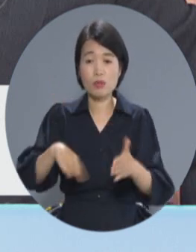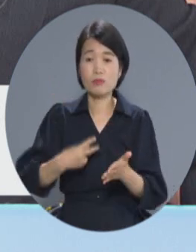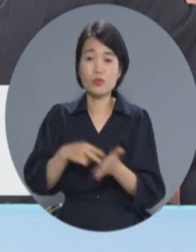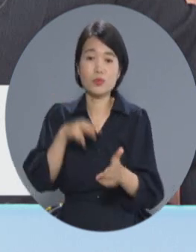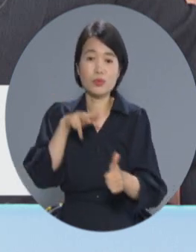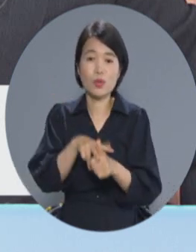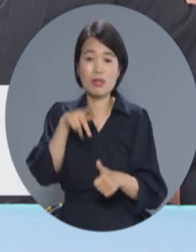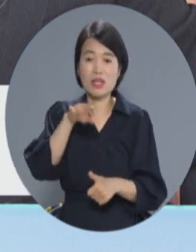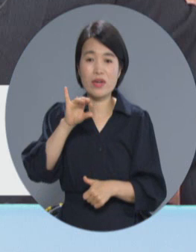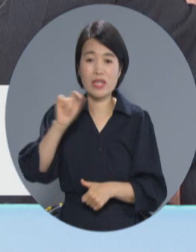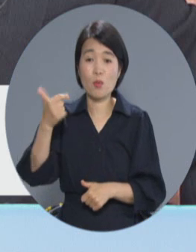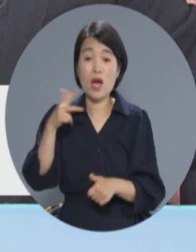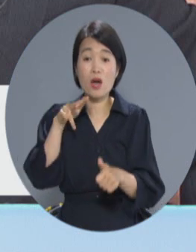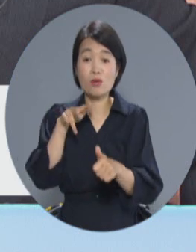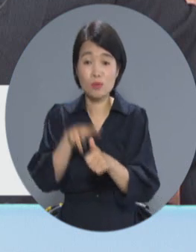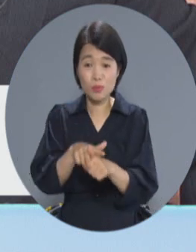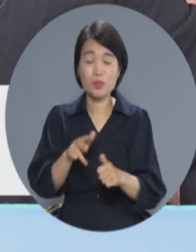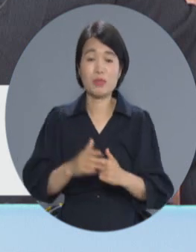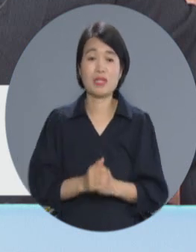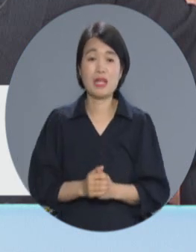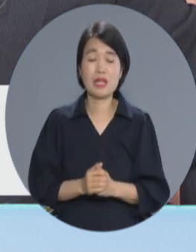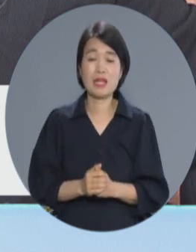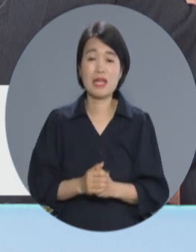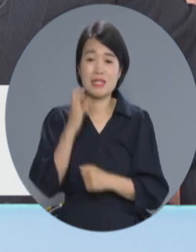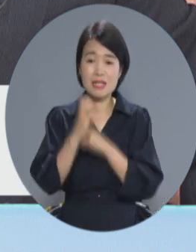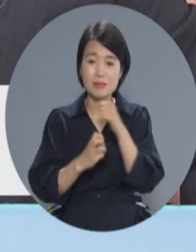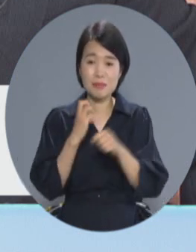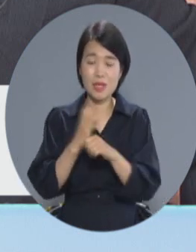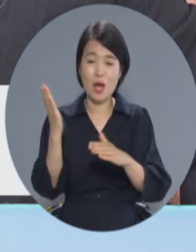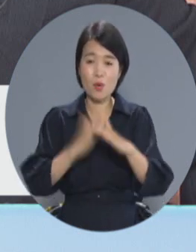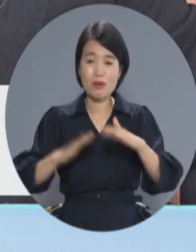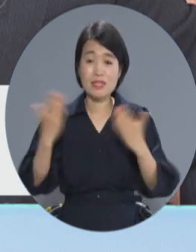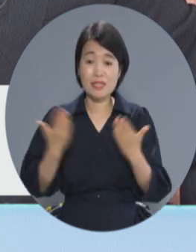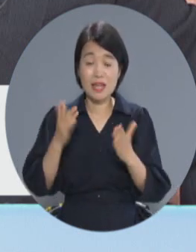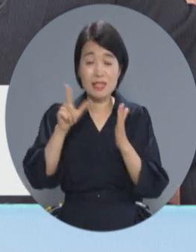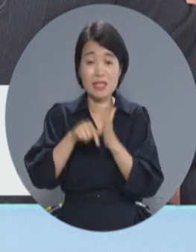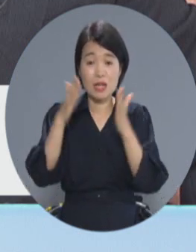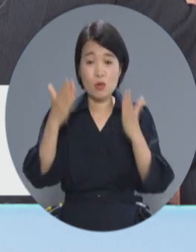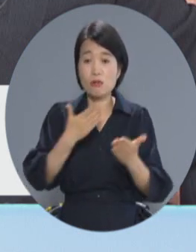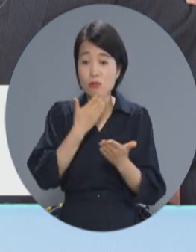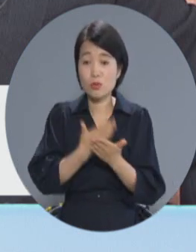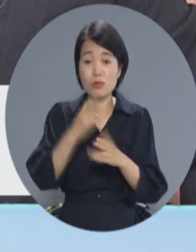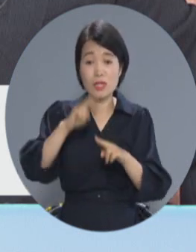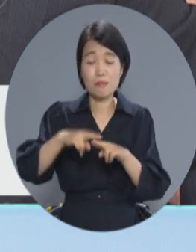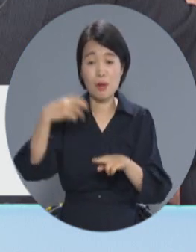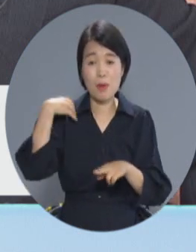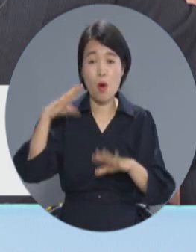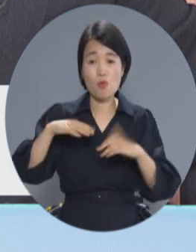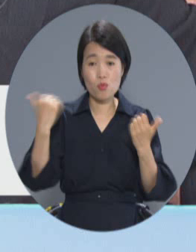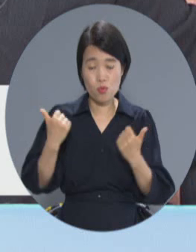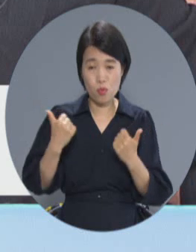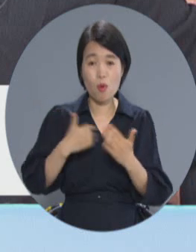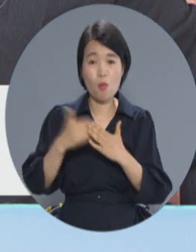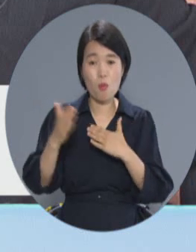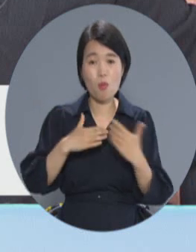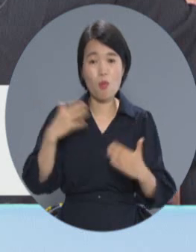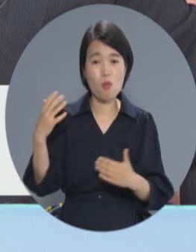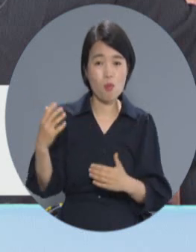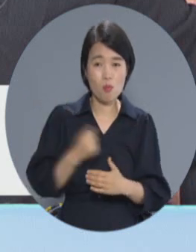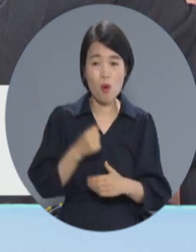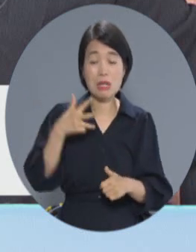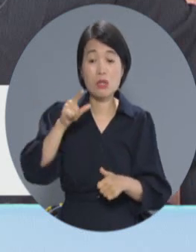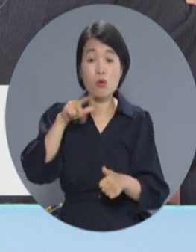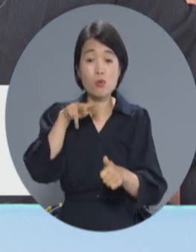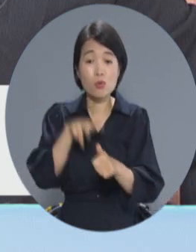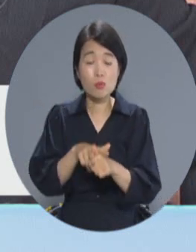무소속 정인화 후보입니다. 30년 공직 재임 기간 주요 요직을 거치고 국회의원까지 역임한 관록의